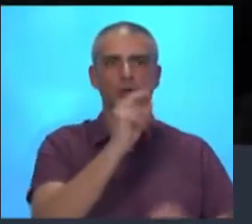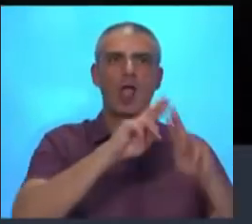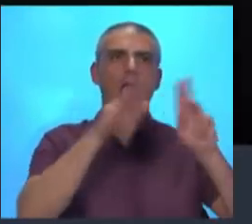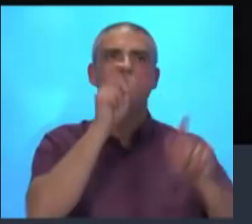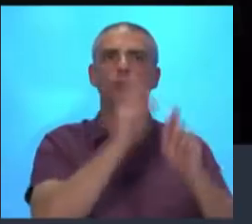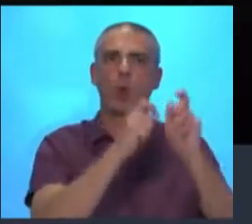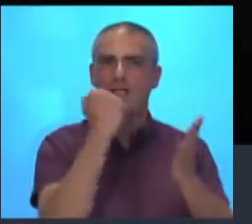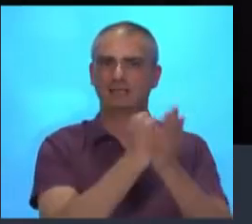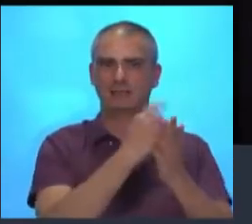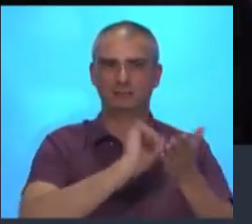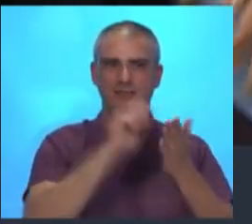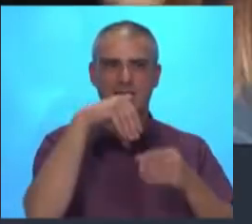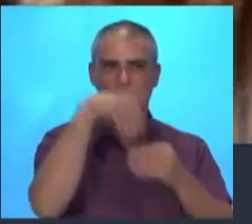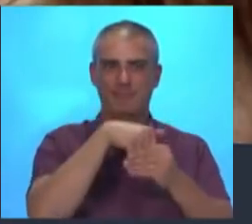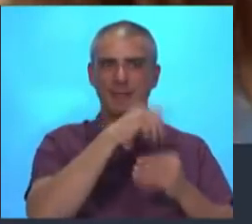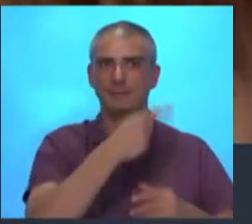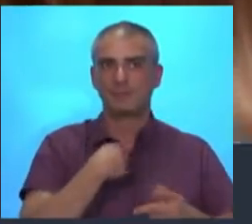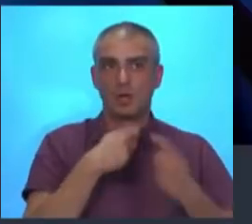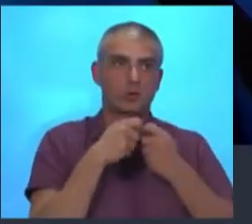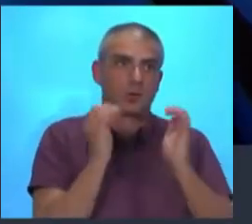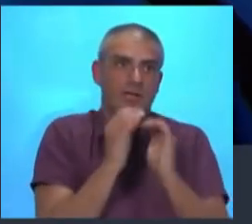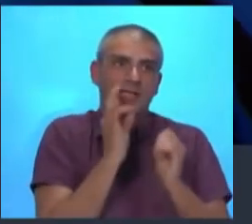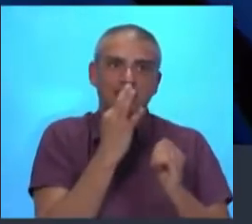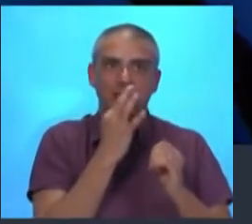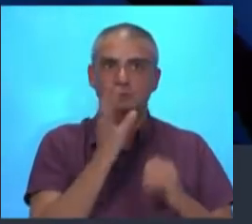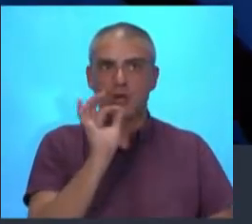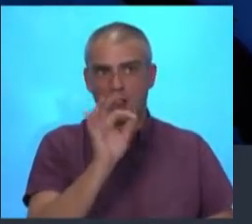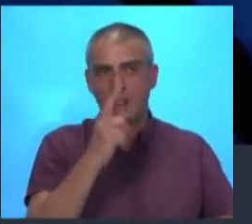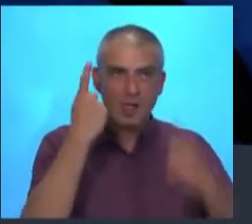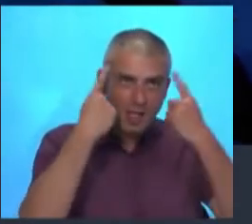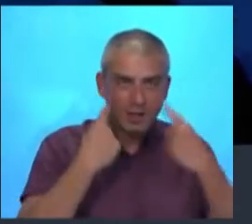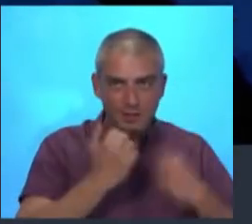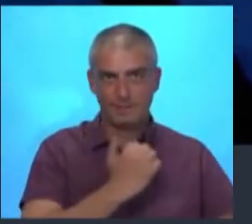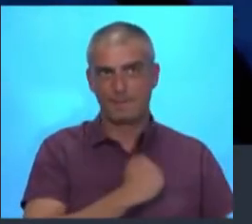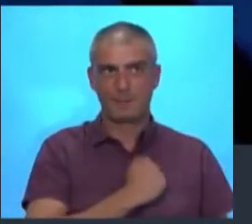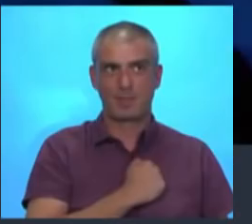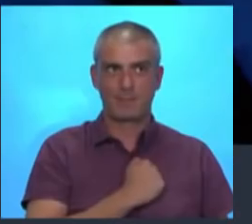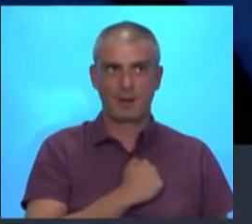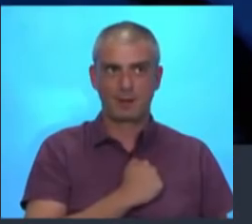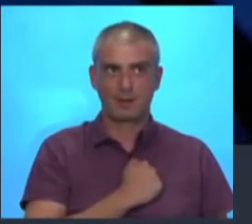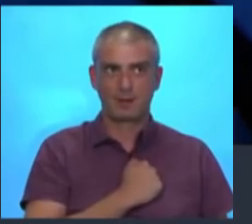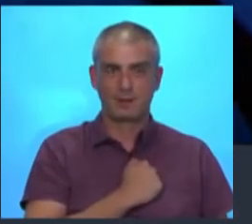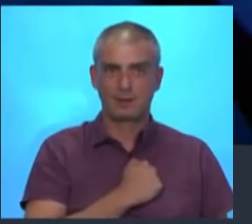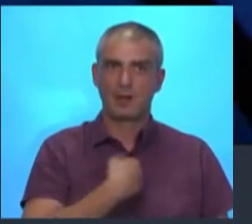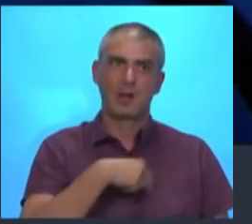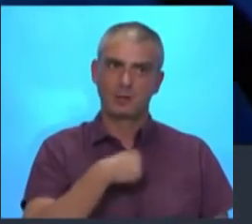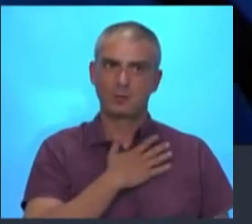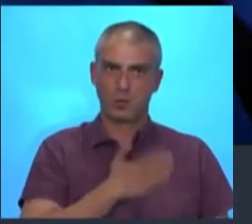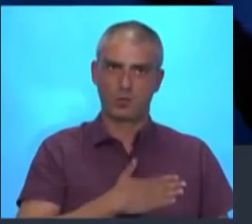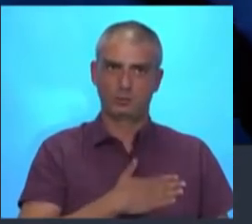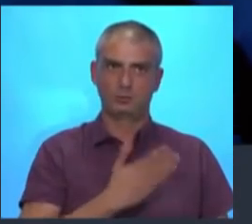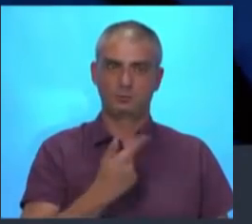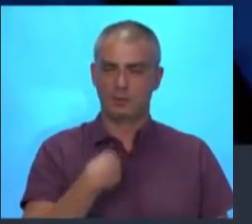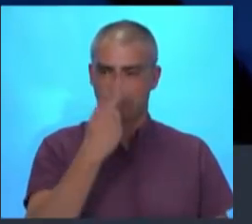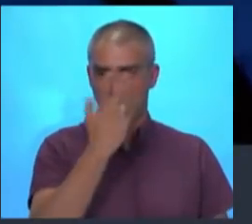האוכלוסין. אנחנו ארגון קטן וצעיר של חרדים מבני ברק. אוקיי. שאנחנו רוצים גם, ראינו